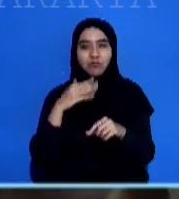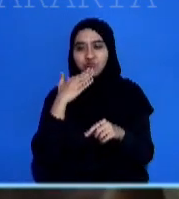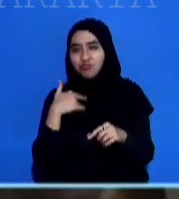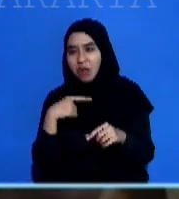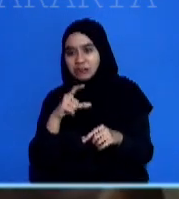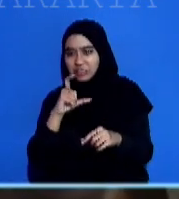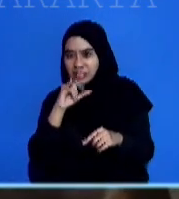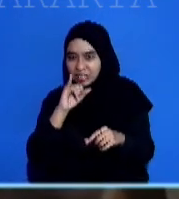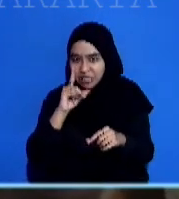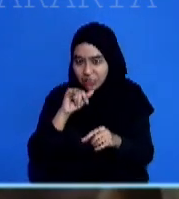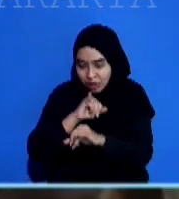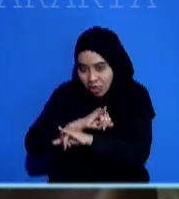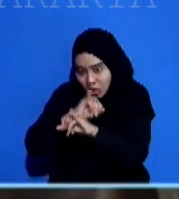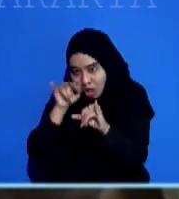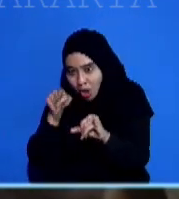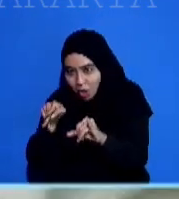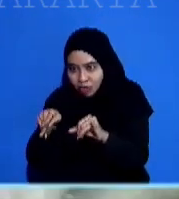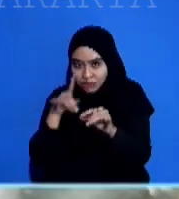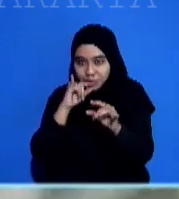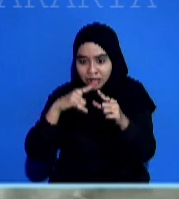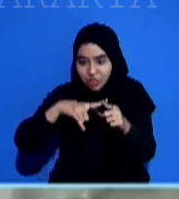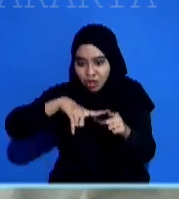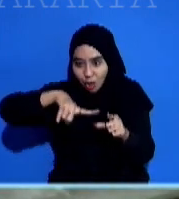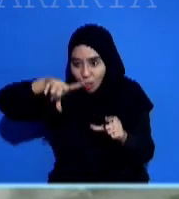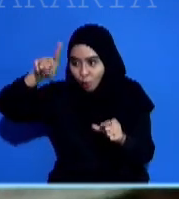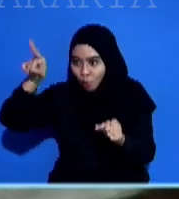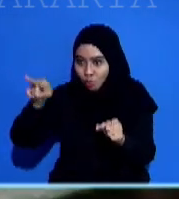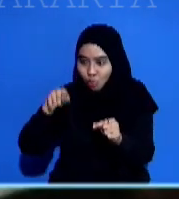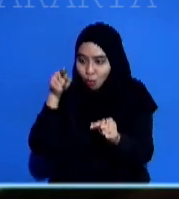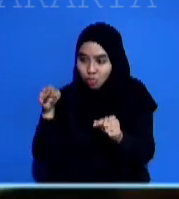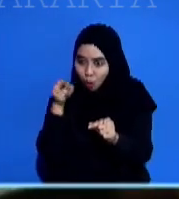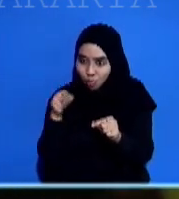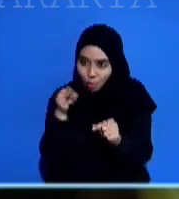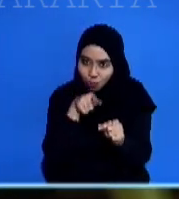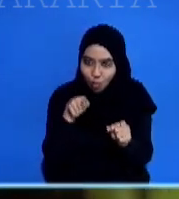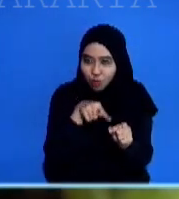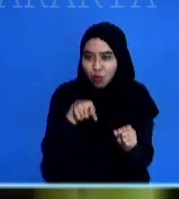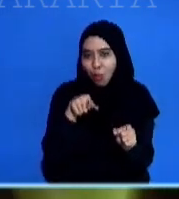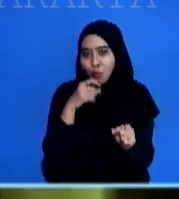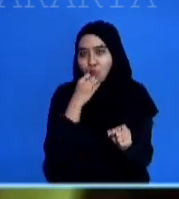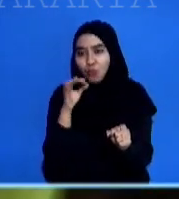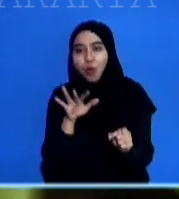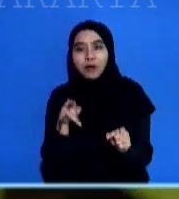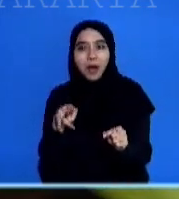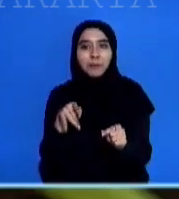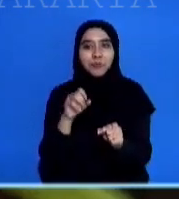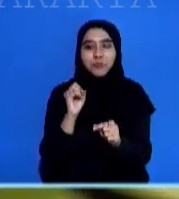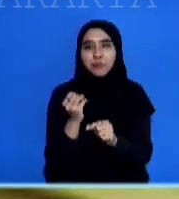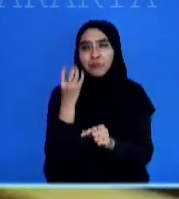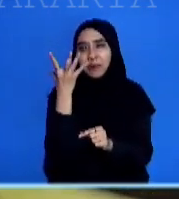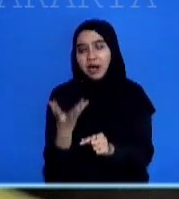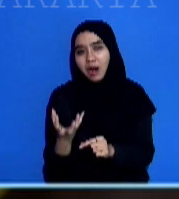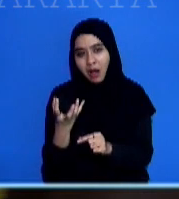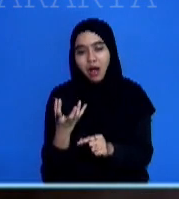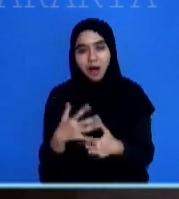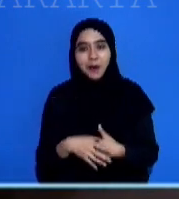Inggih menika perangan otot ronipun ingkang ketingal terwaco sanget kanthi werni semburat perak saya Malih nalika